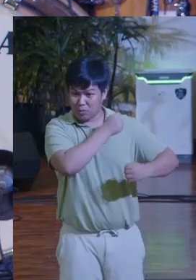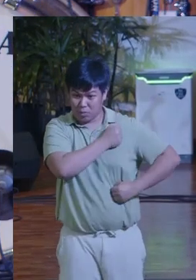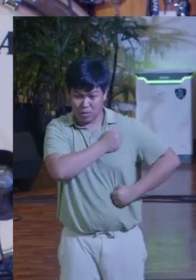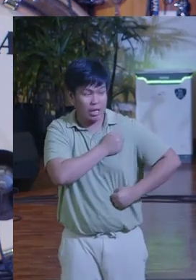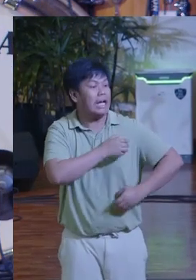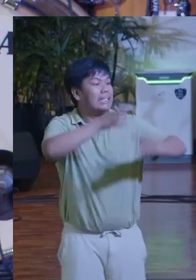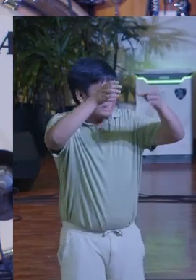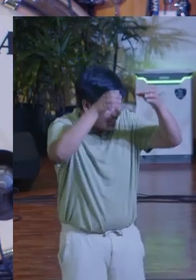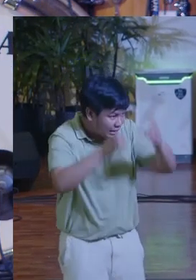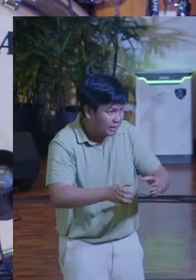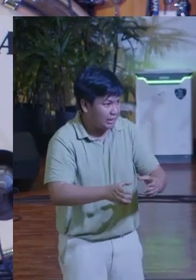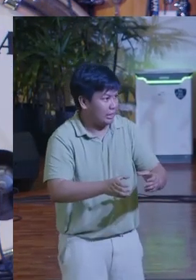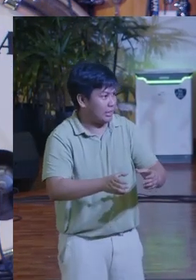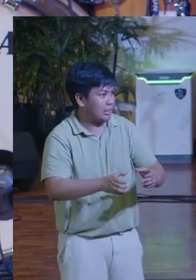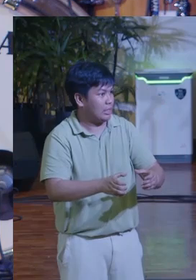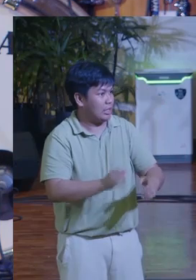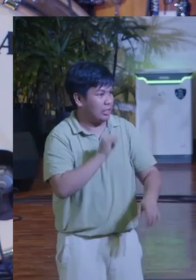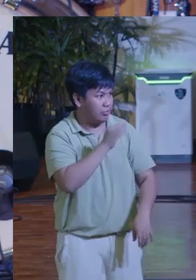nakitang batang lalaki,